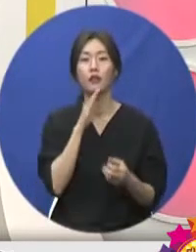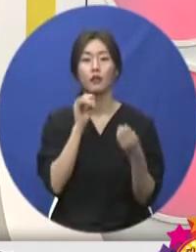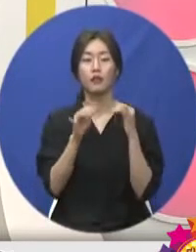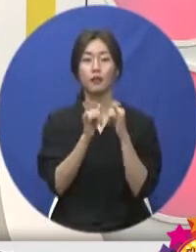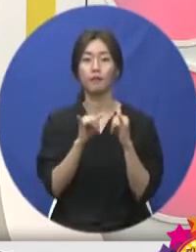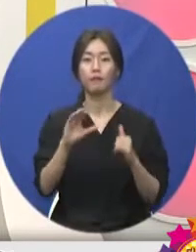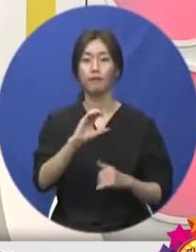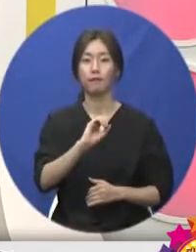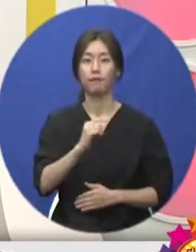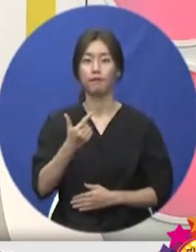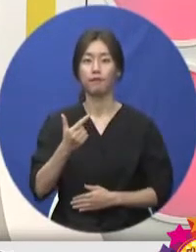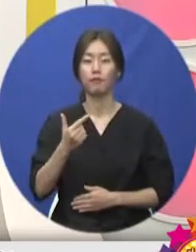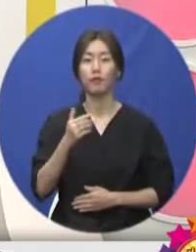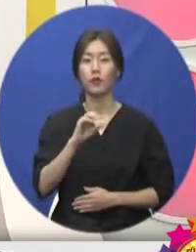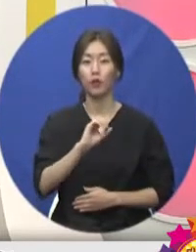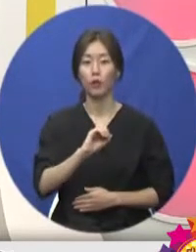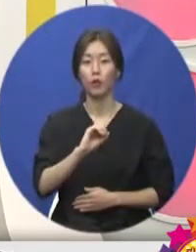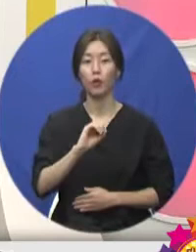분은